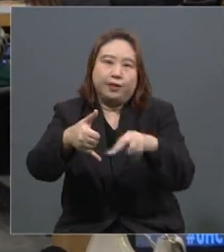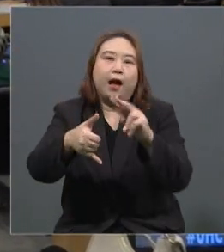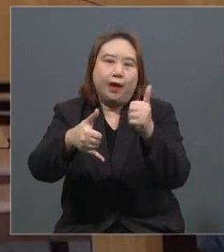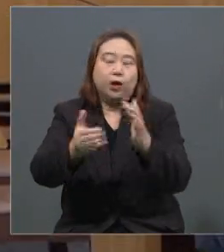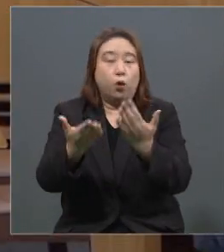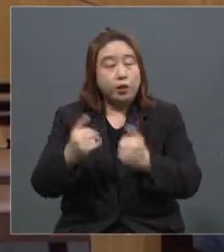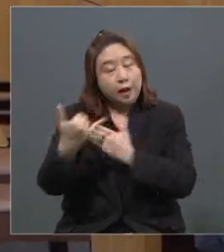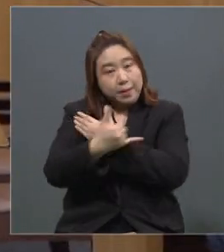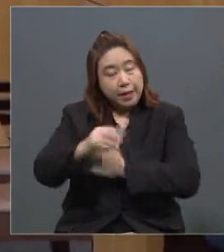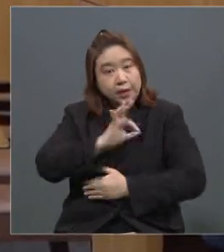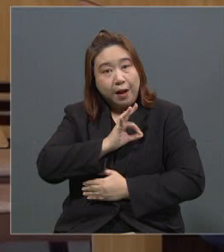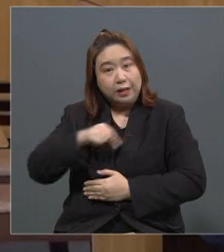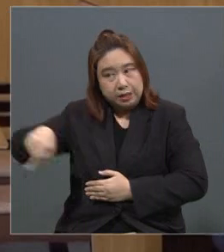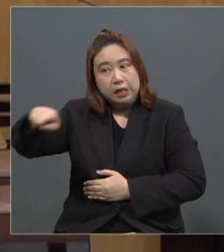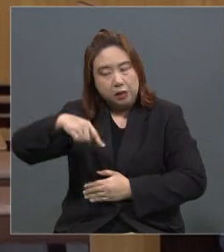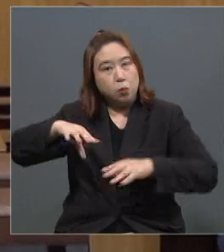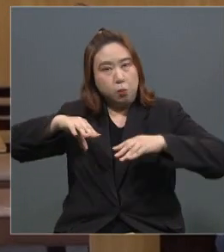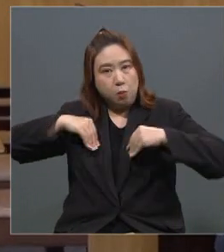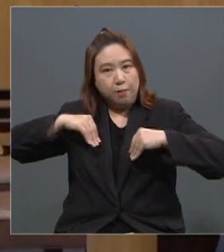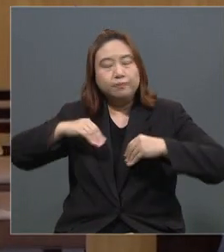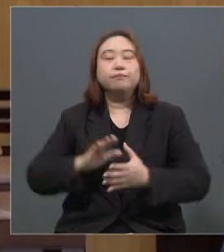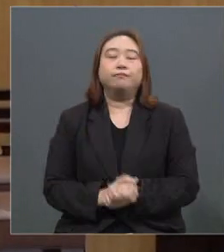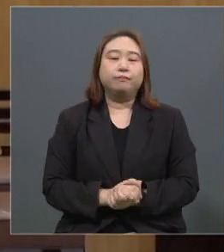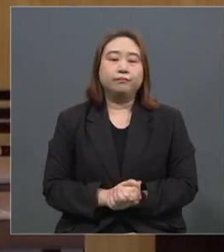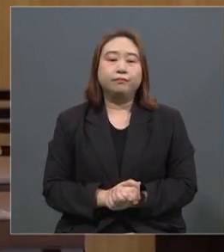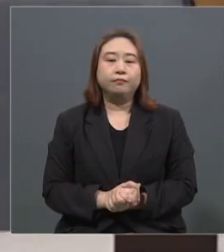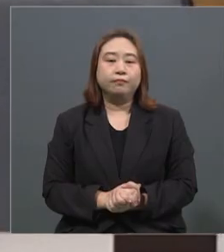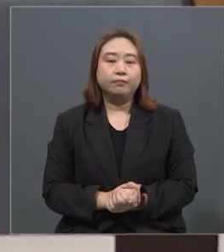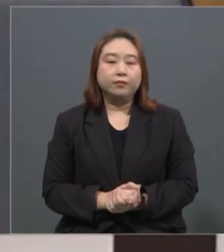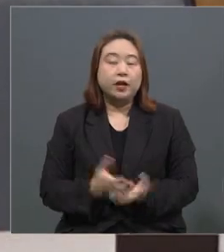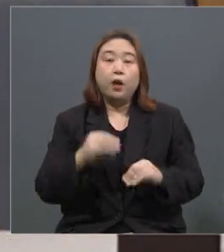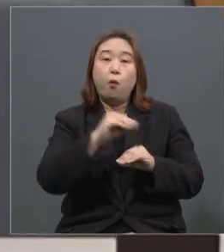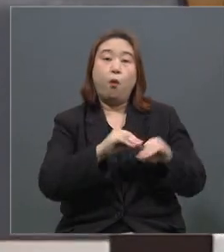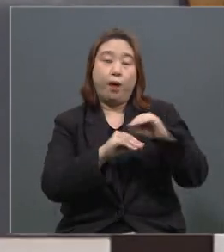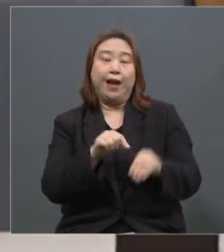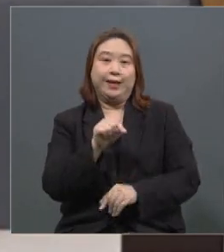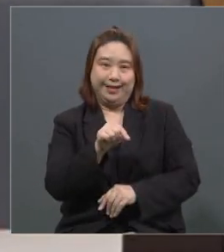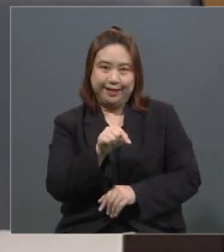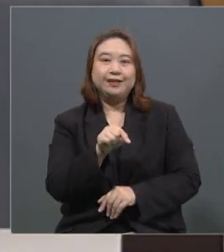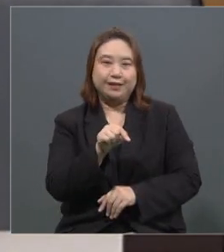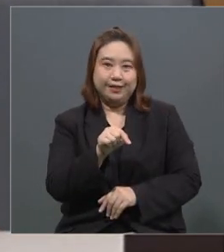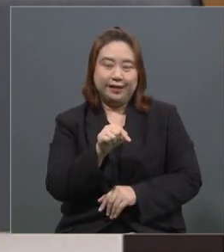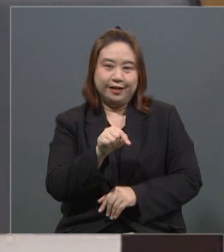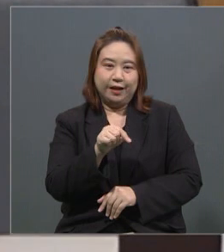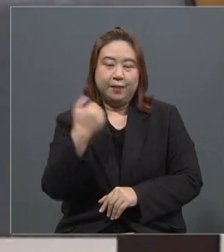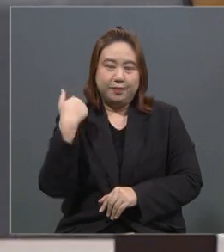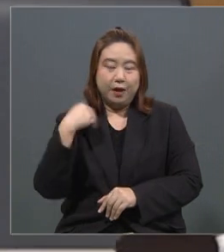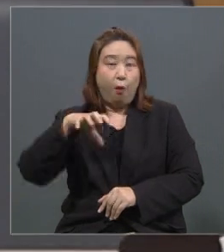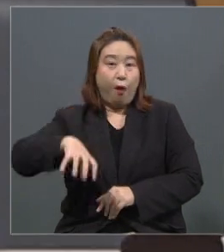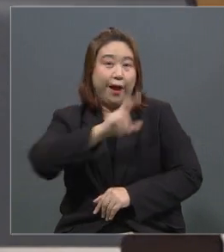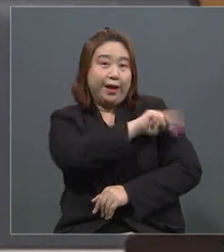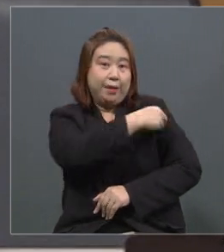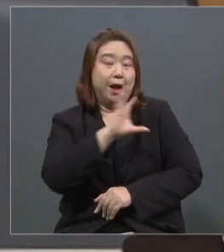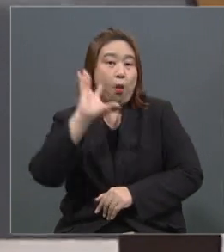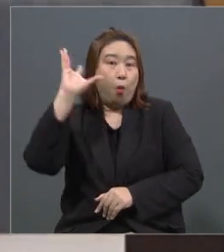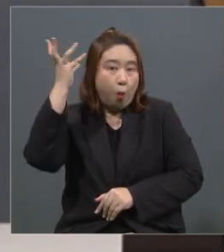กลุ่มพันธมิตรของไทยและกลุ่มพันธมิตรใน uhcโดยโครงการดังกล่าวครับได้รับการยอมรับจากทั้งองค์การอนามัยโลกและ